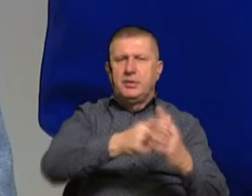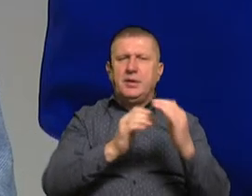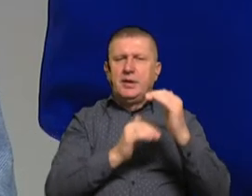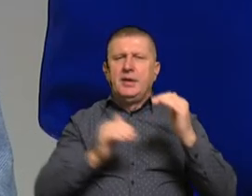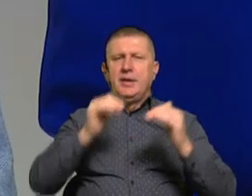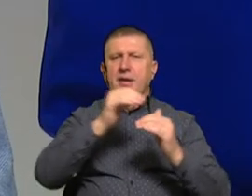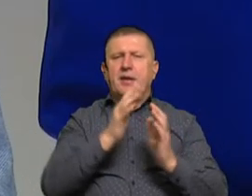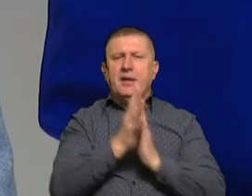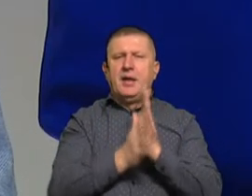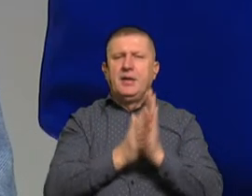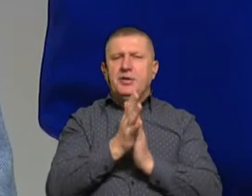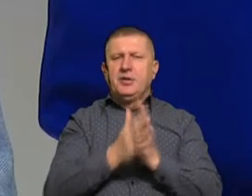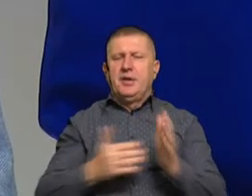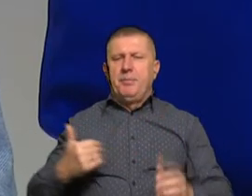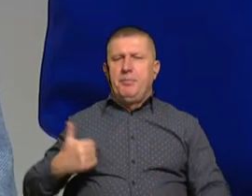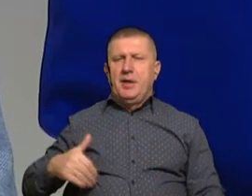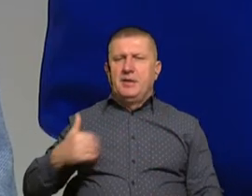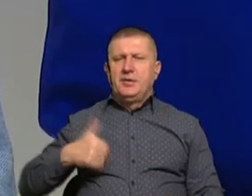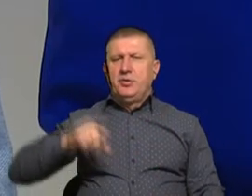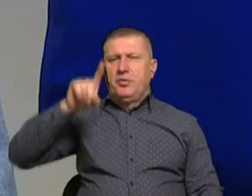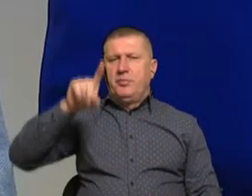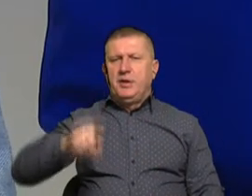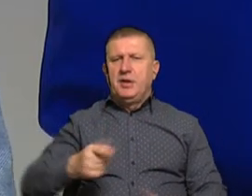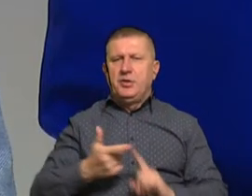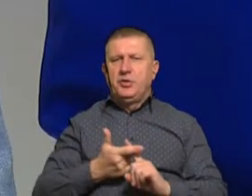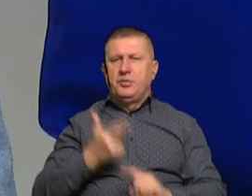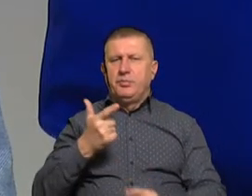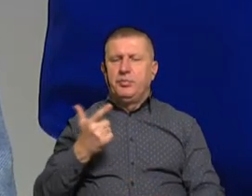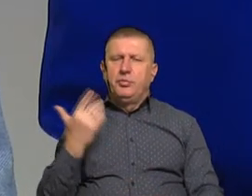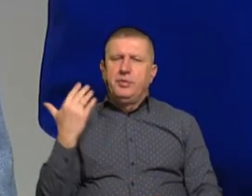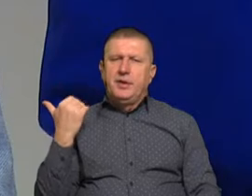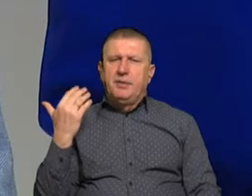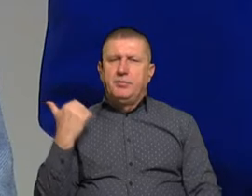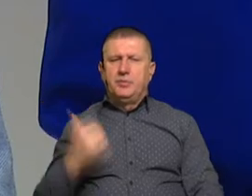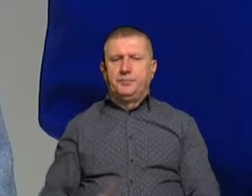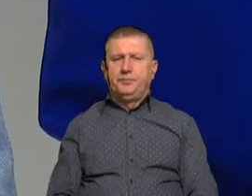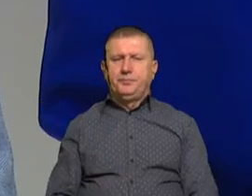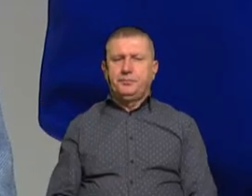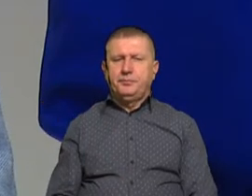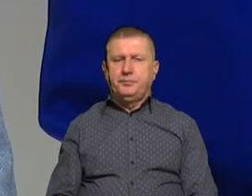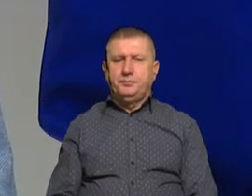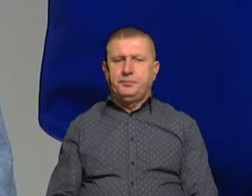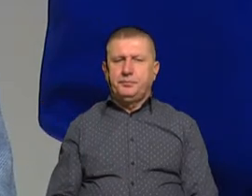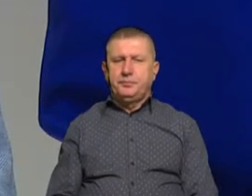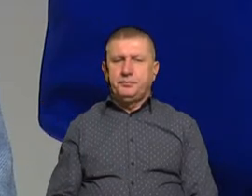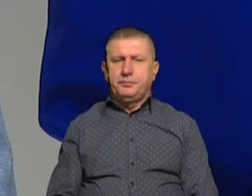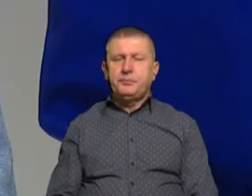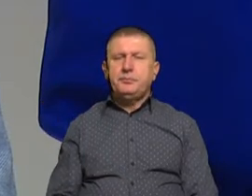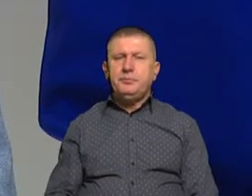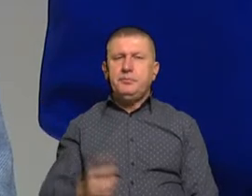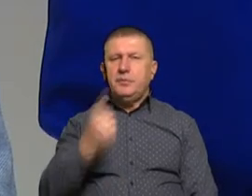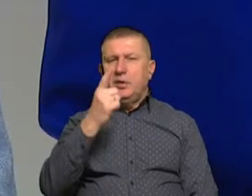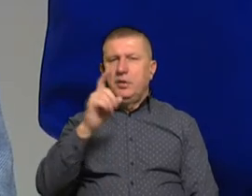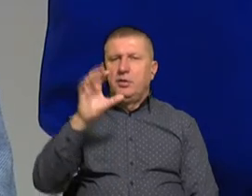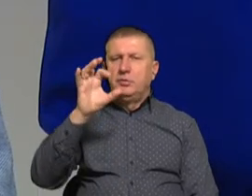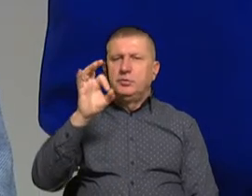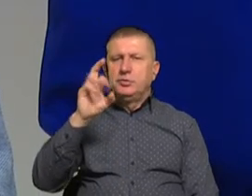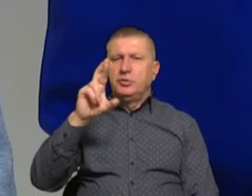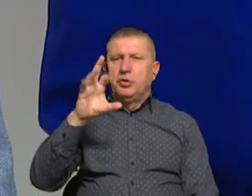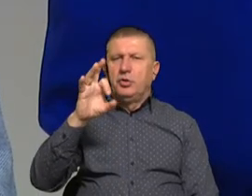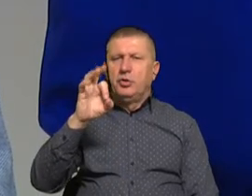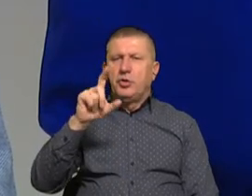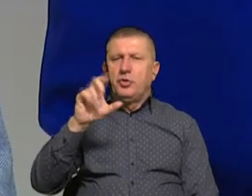Nadleśnictwie Bielsko około 1,5 miesiąca temu. Dodatkowo Mikołaj Dorożała, który jest w Ministerstwie